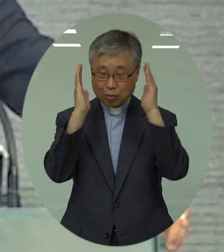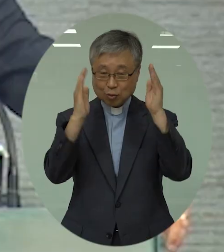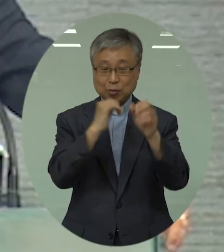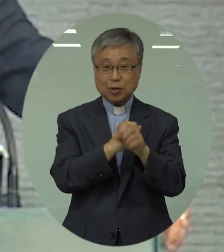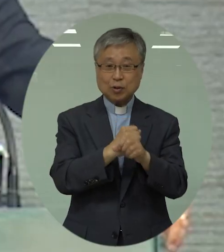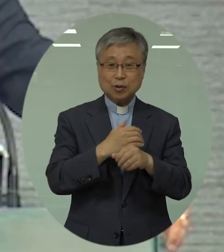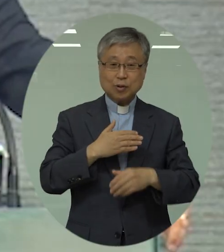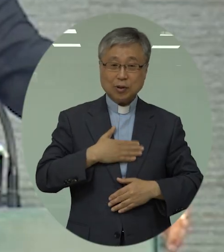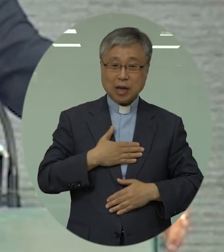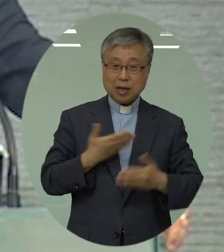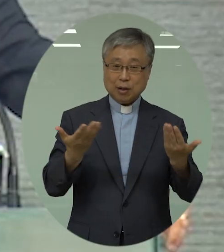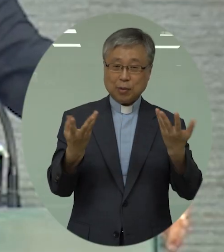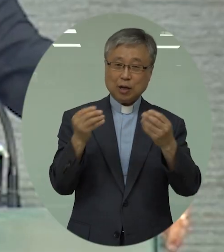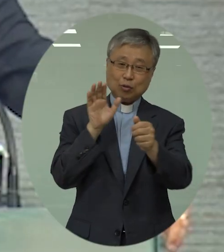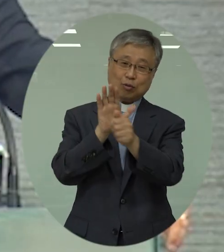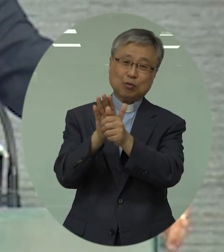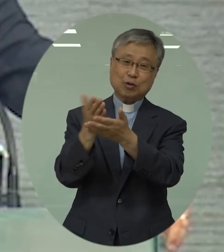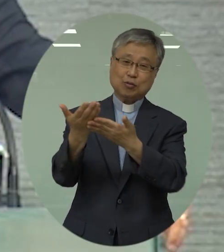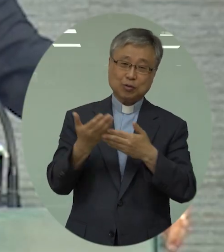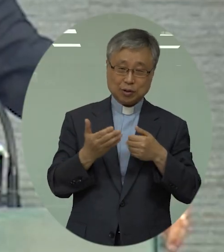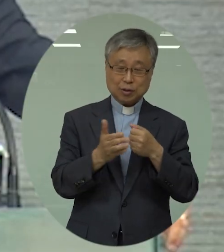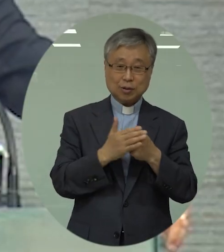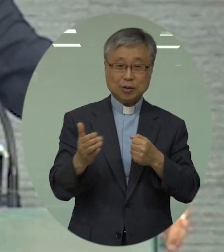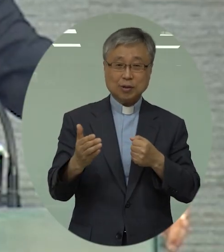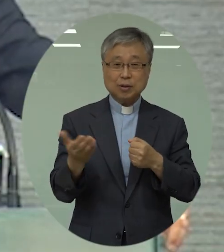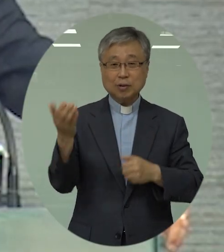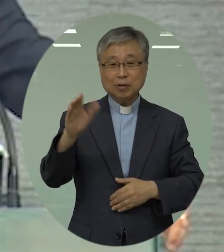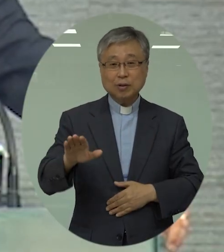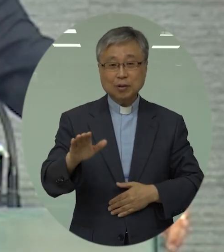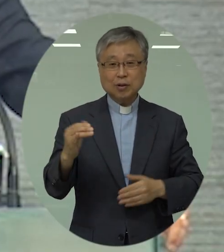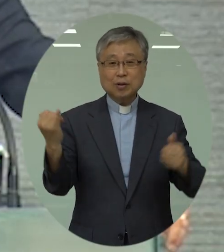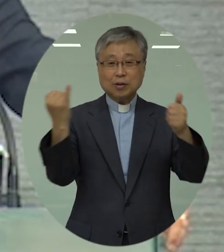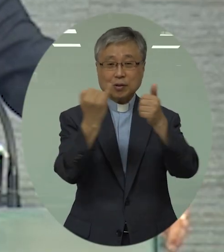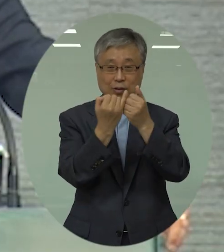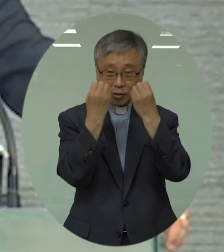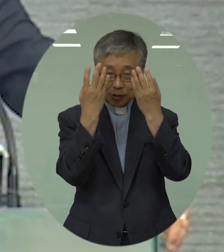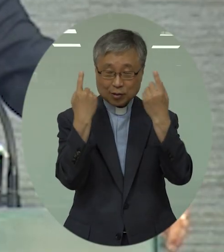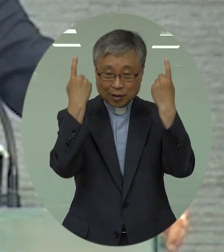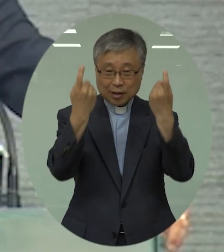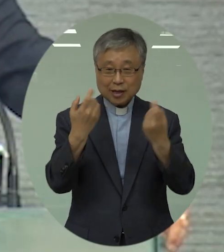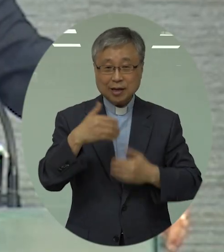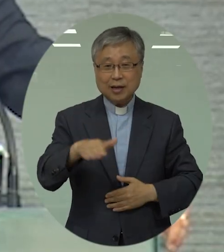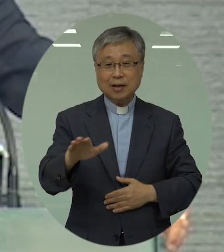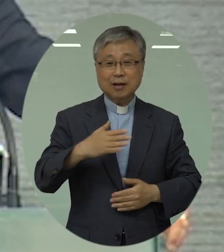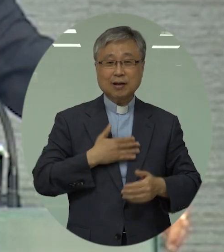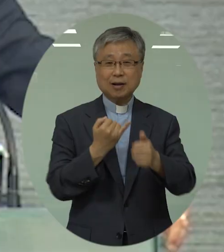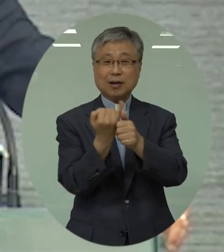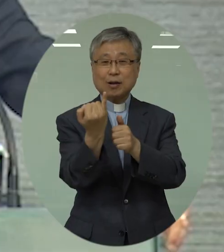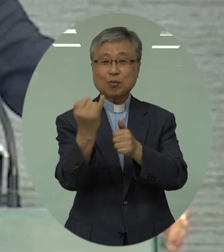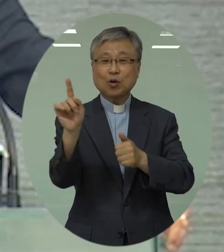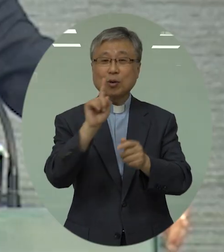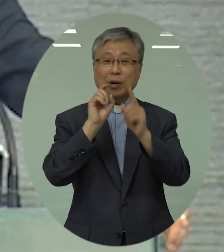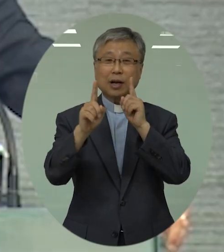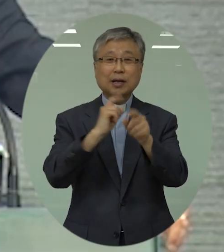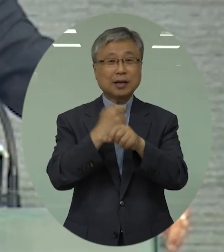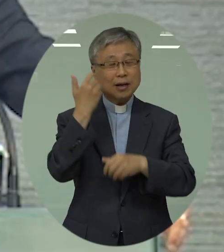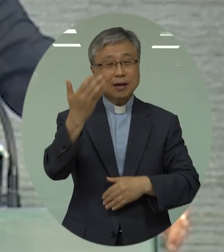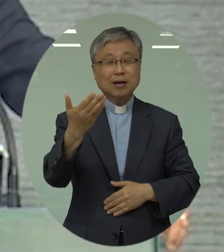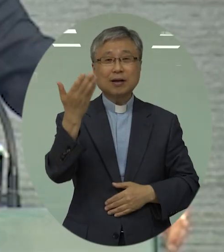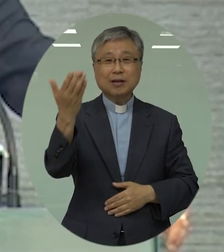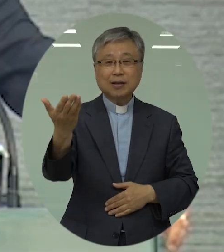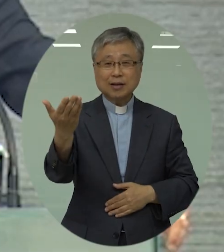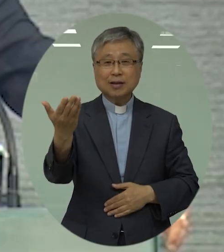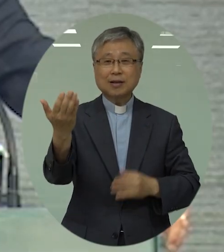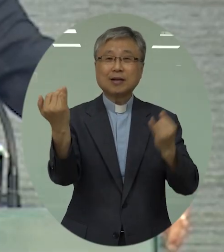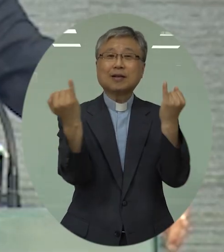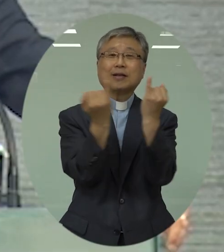신부를 많이 해줬으니까. 그런데 딱 신혼여행 가서 제가 아내한테 뭐라고 그랬냐면